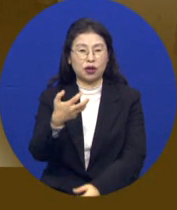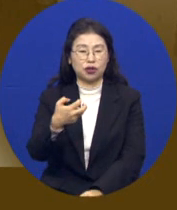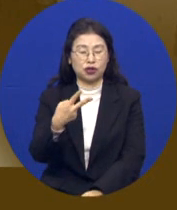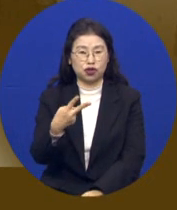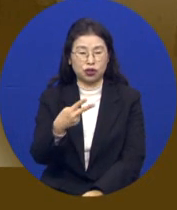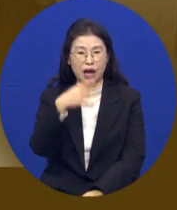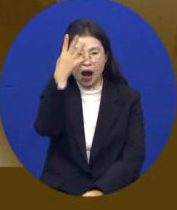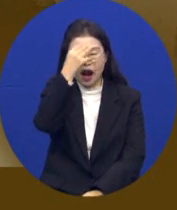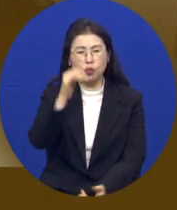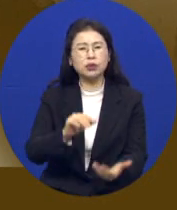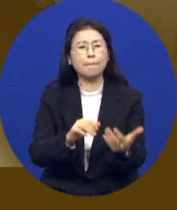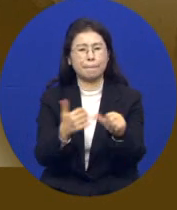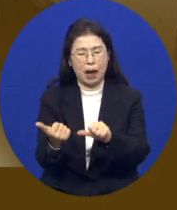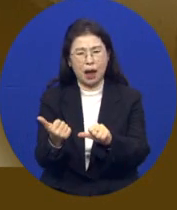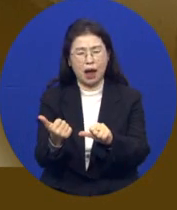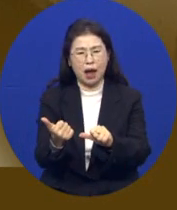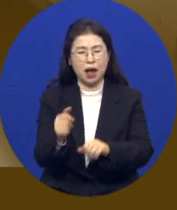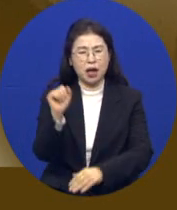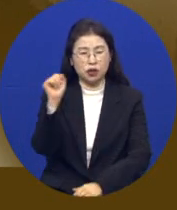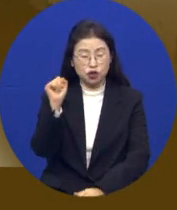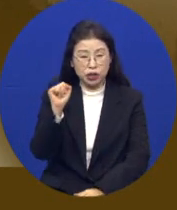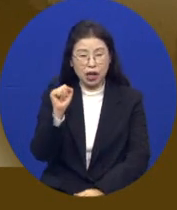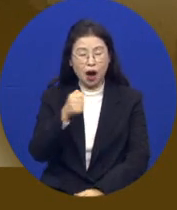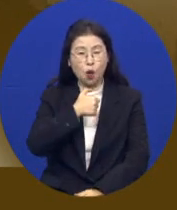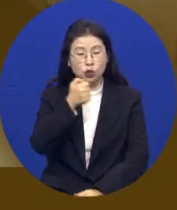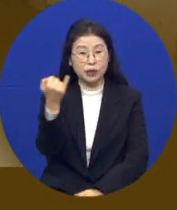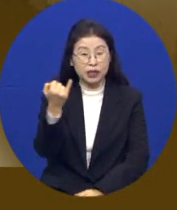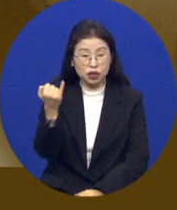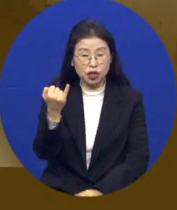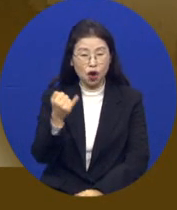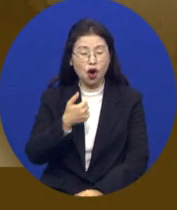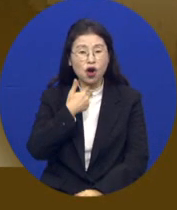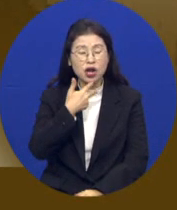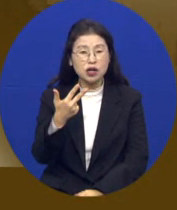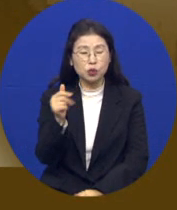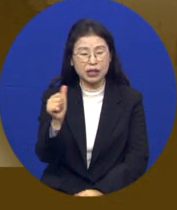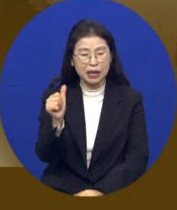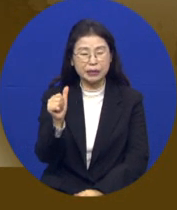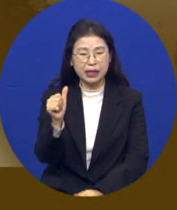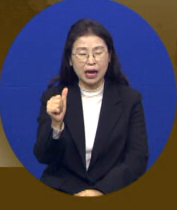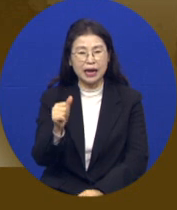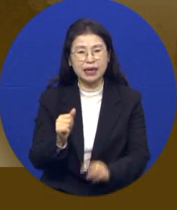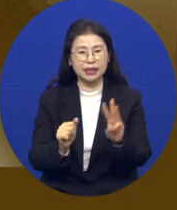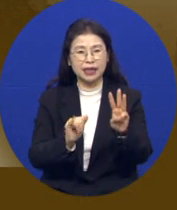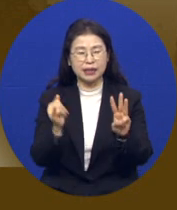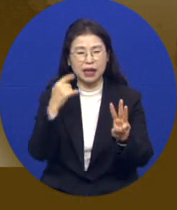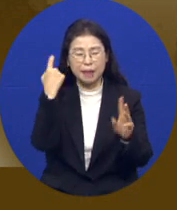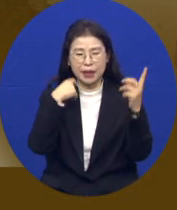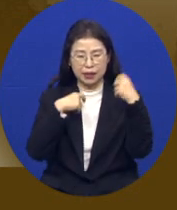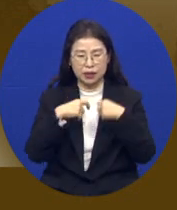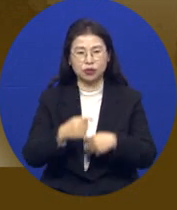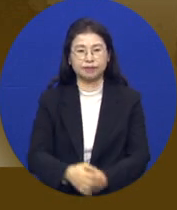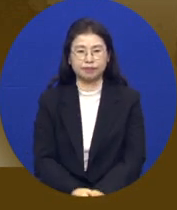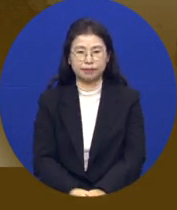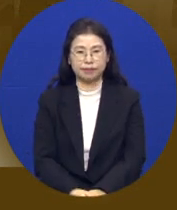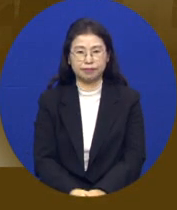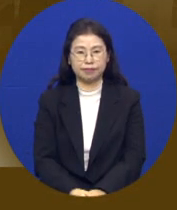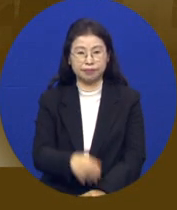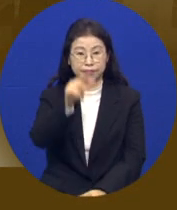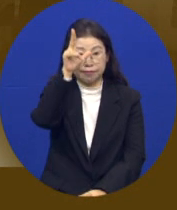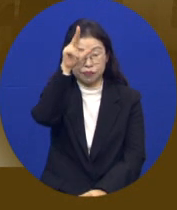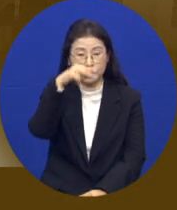82살 할머니가 숨졌고 운전자와 50대 여성 7살 남자 어린이 등 3명이 다쳤습니다